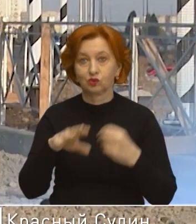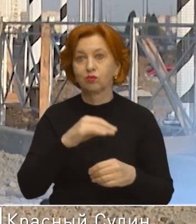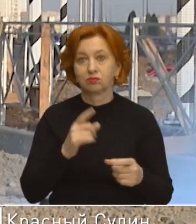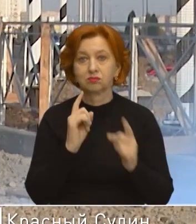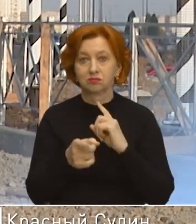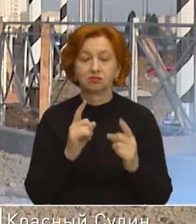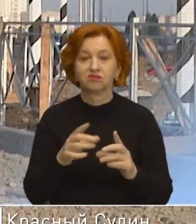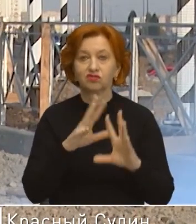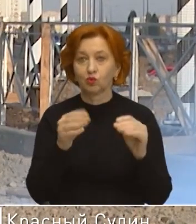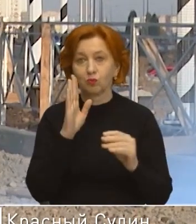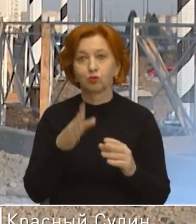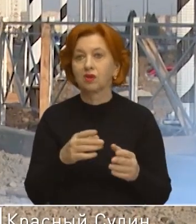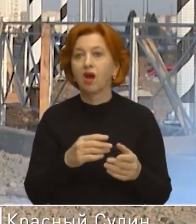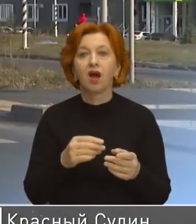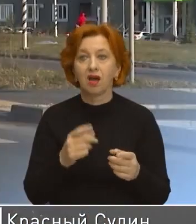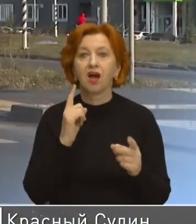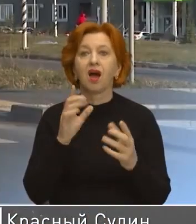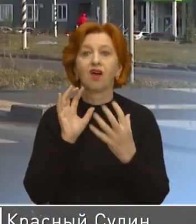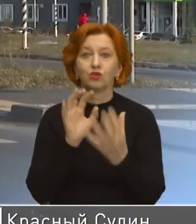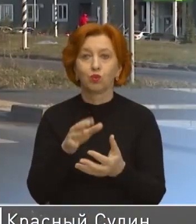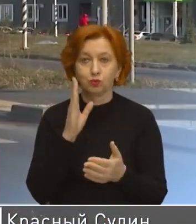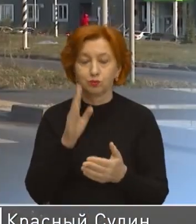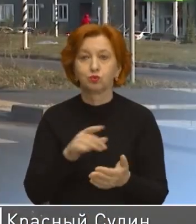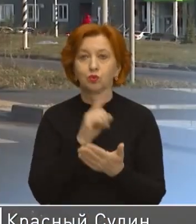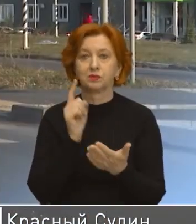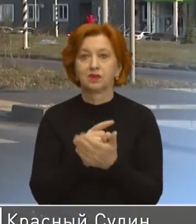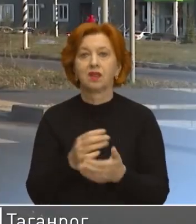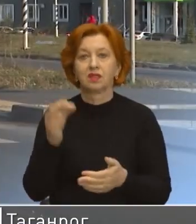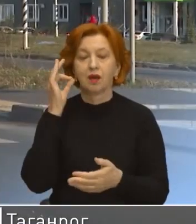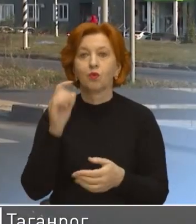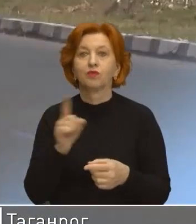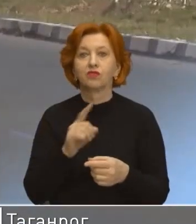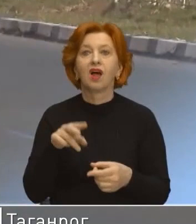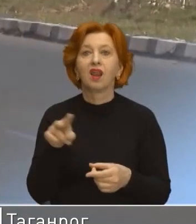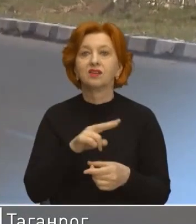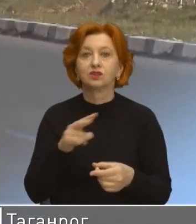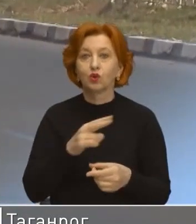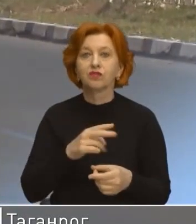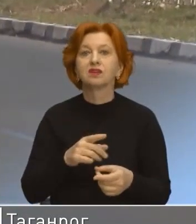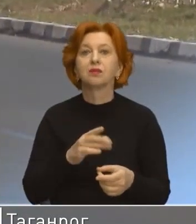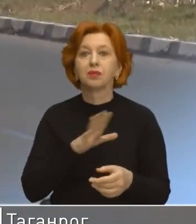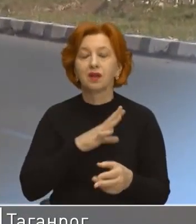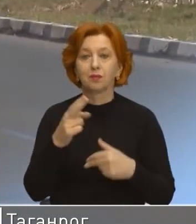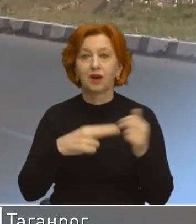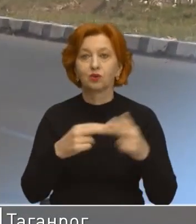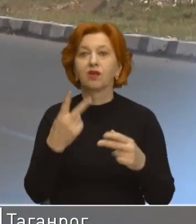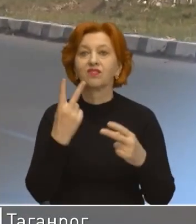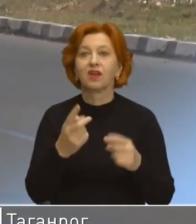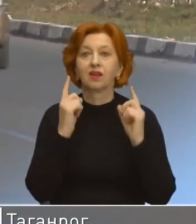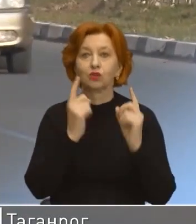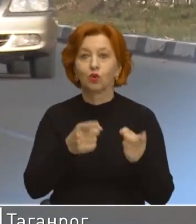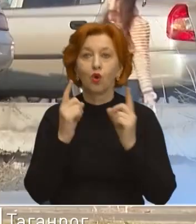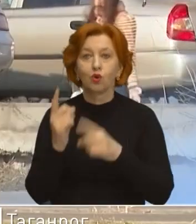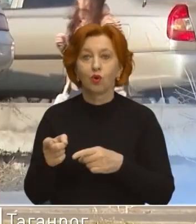пущен общественный транспорт. Напомним, что в прошлом году на территории Левенцовского микрорайона были построены 2 дороги по проспекту